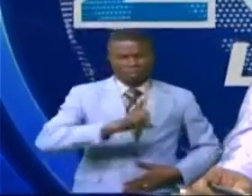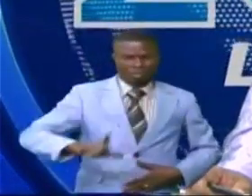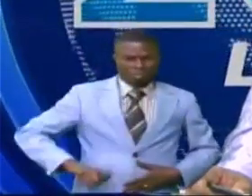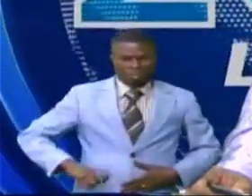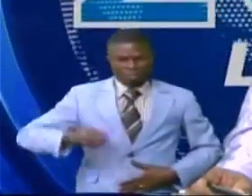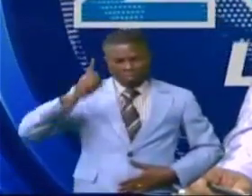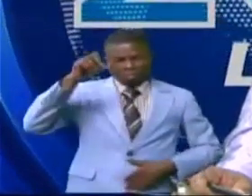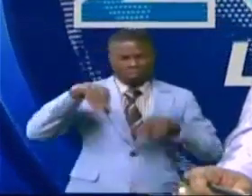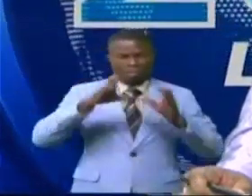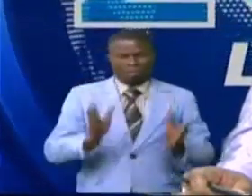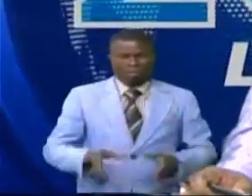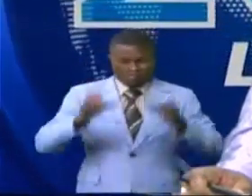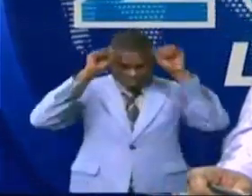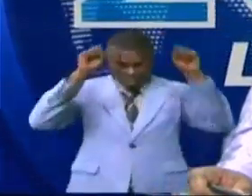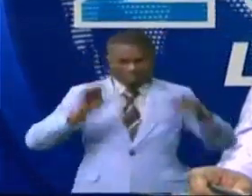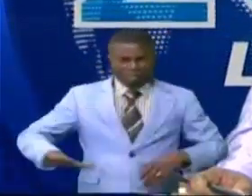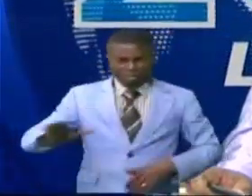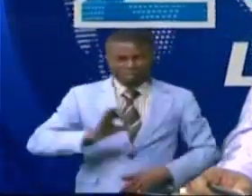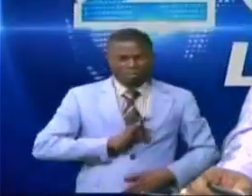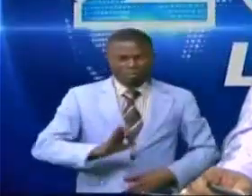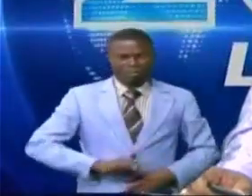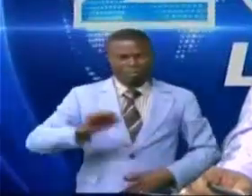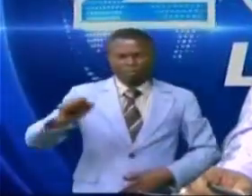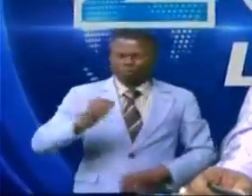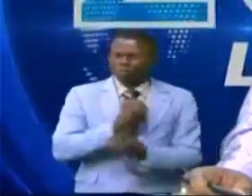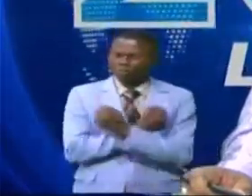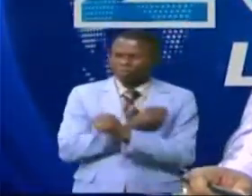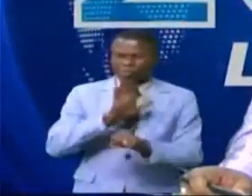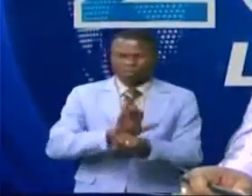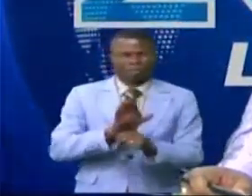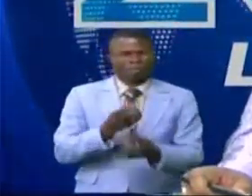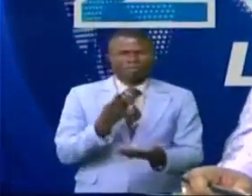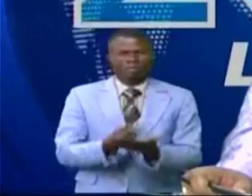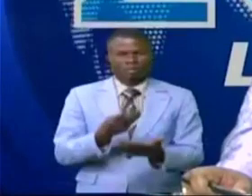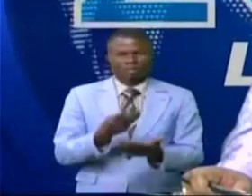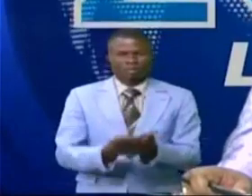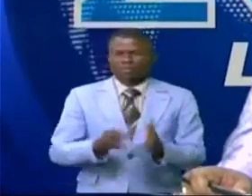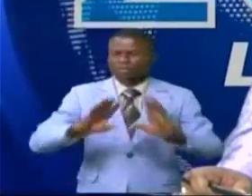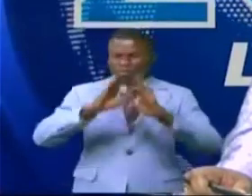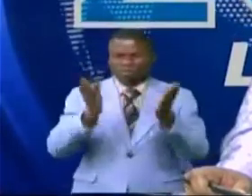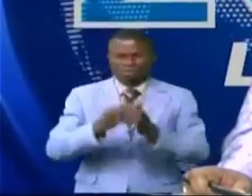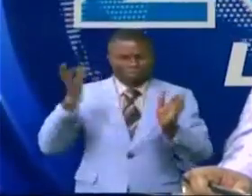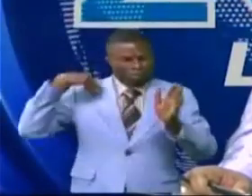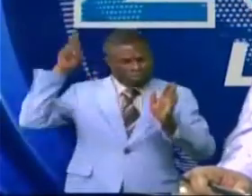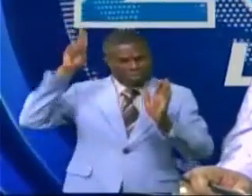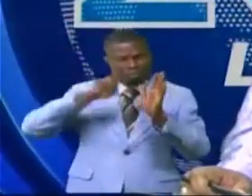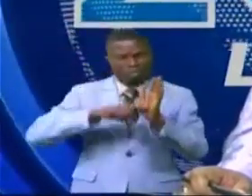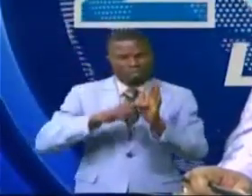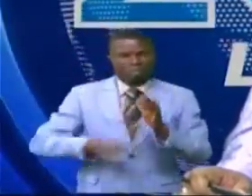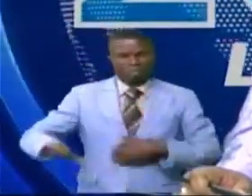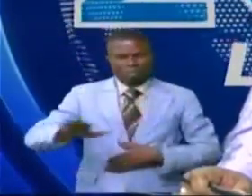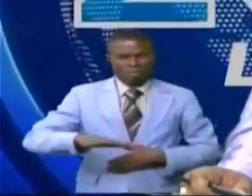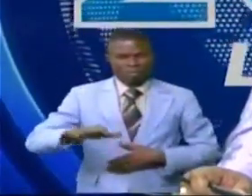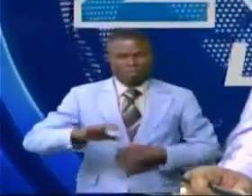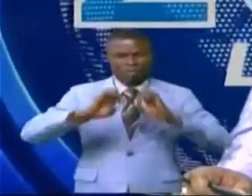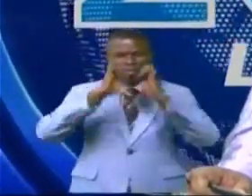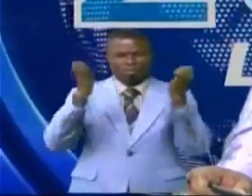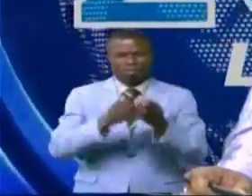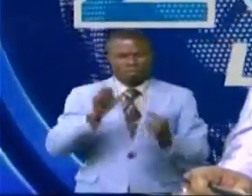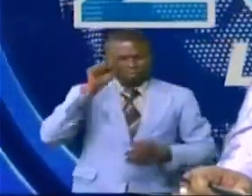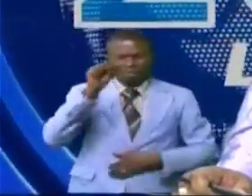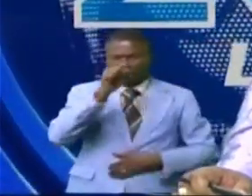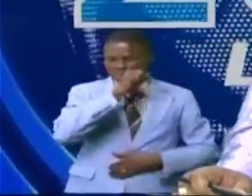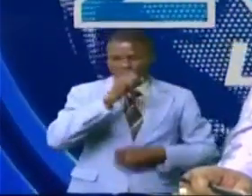les Congolais, le président de la République, Félix-Antoine Tshisekedi Tshilombo, et l'ensemble du gouvernement de la République. L'équipe Samadeu se